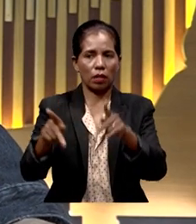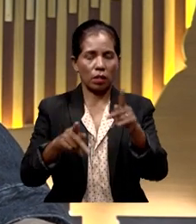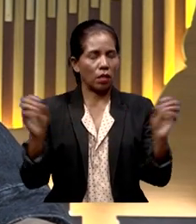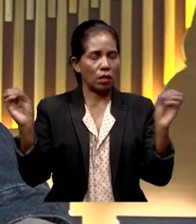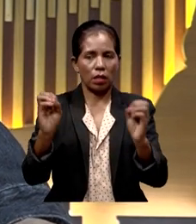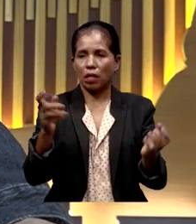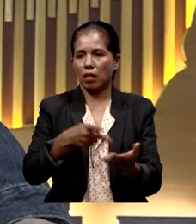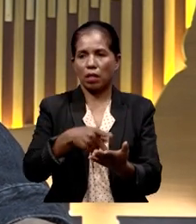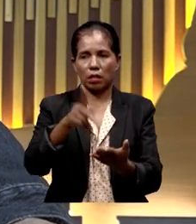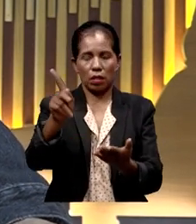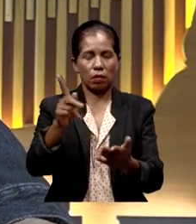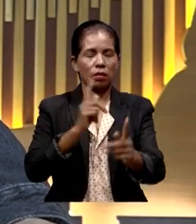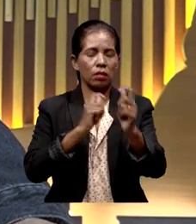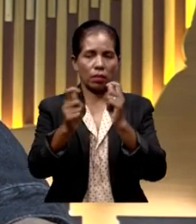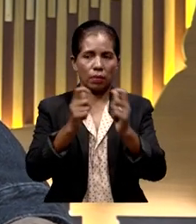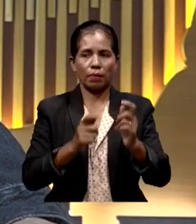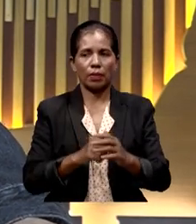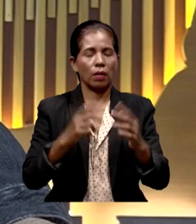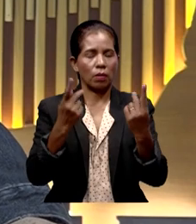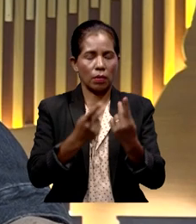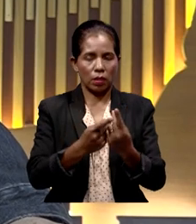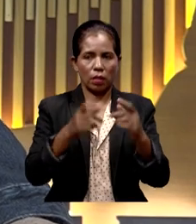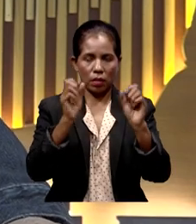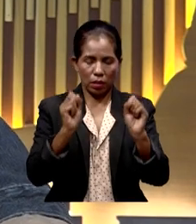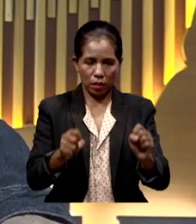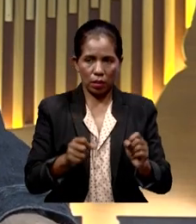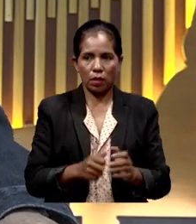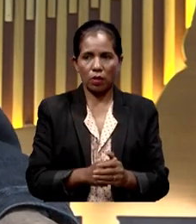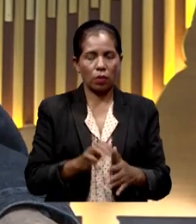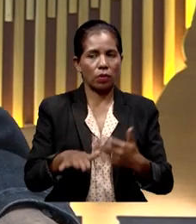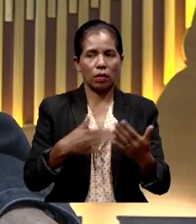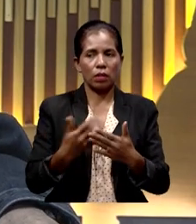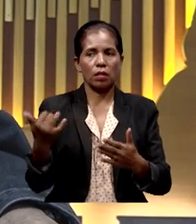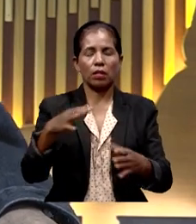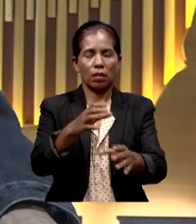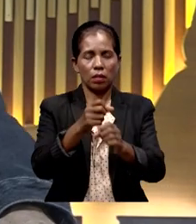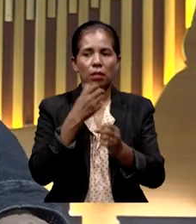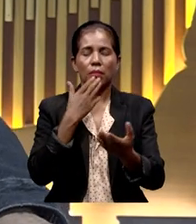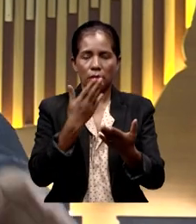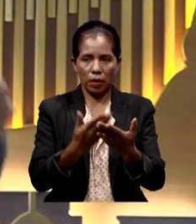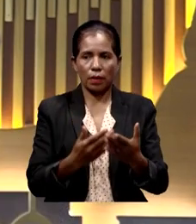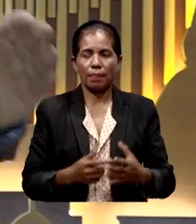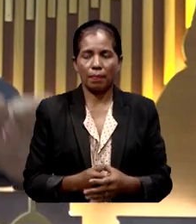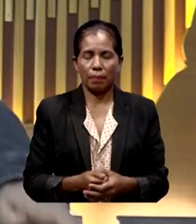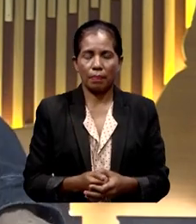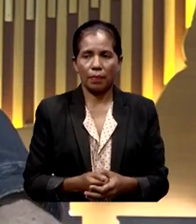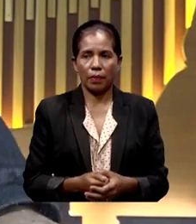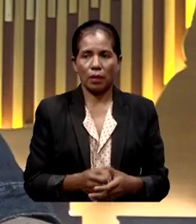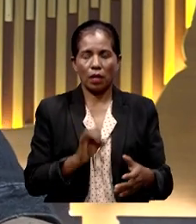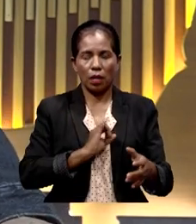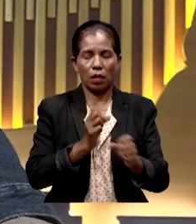selo para fazer transporte. Companhia, obrigação a todos. O internet era assim, mulher, ao